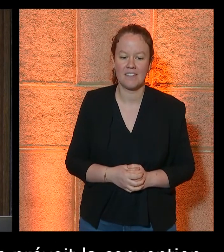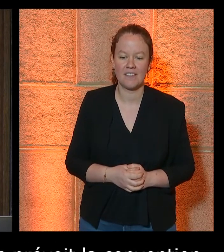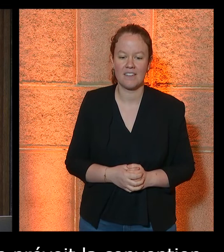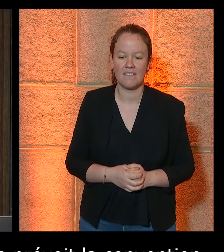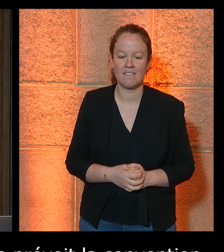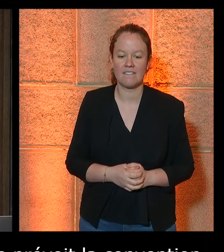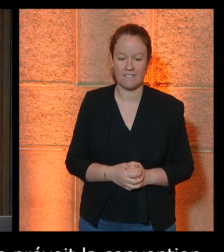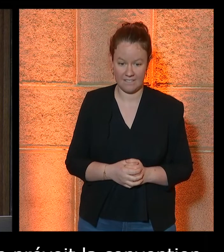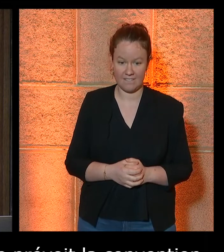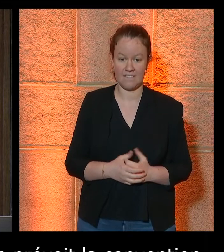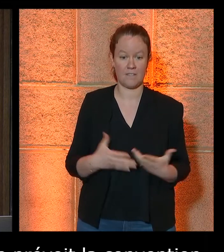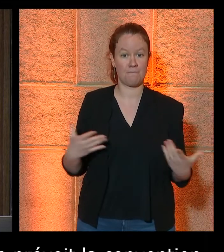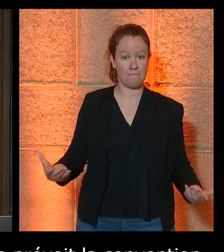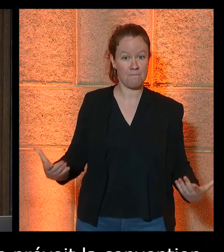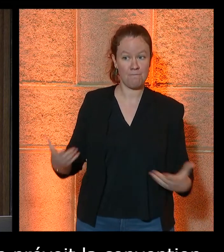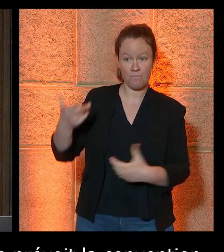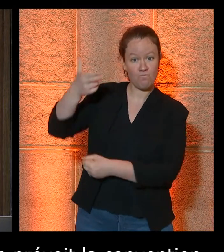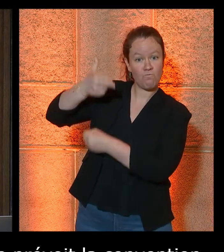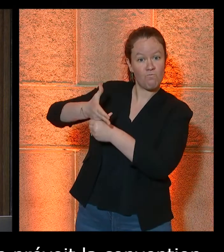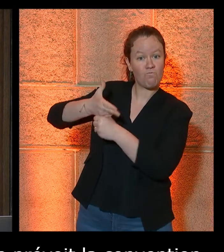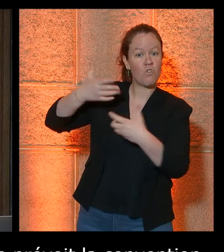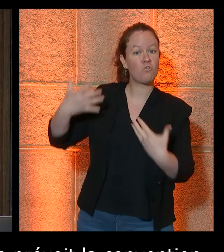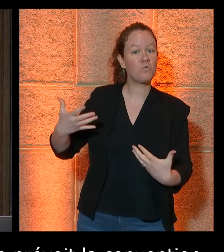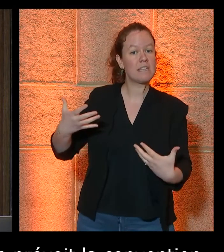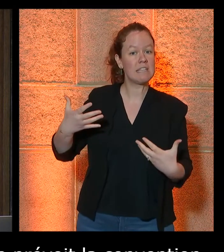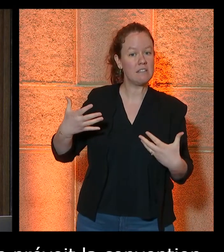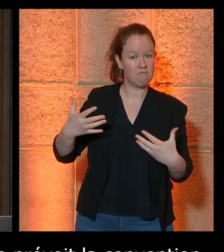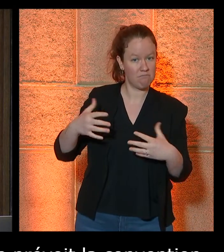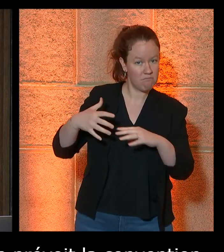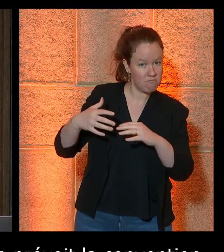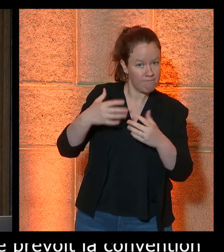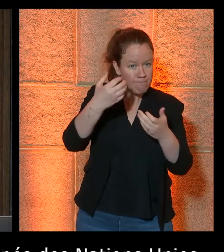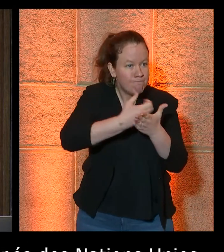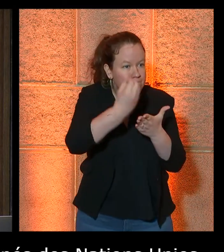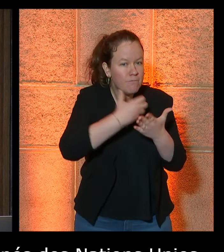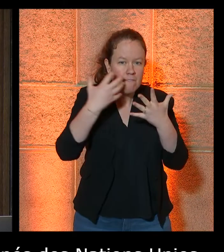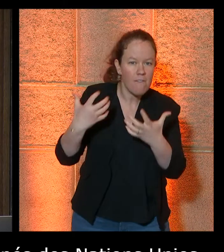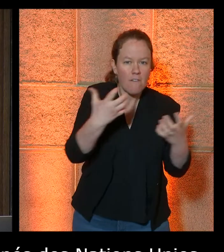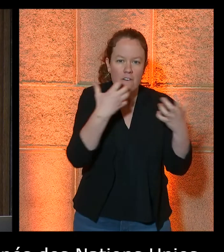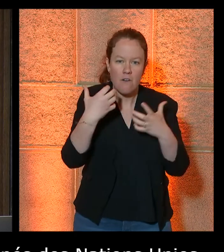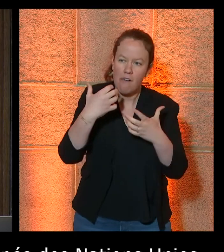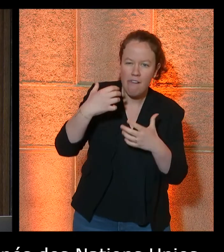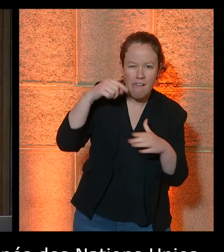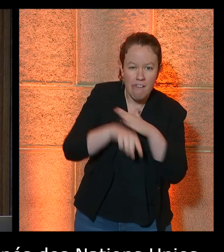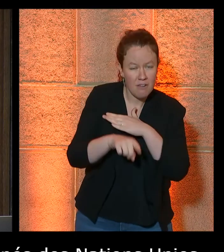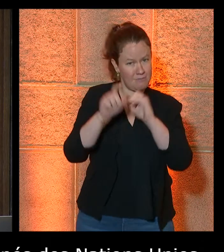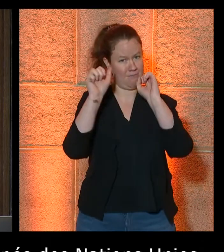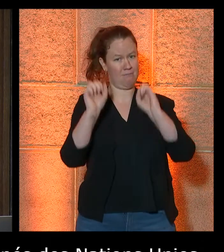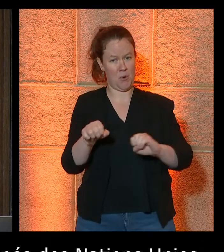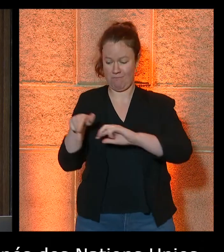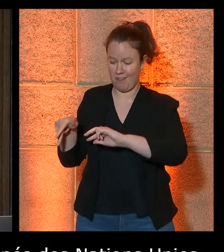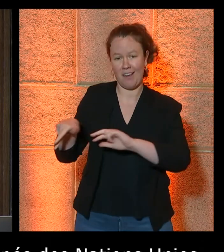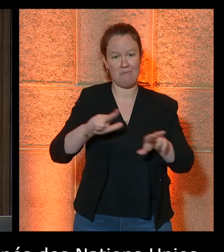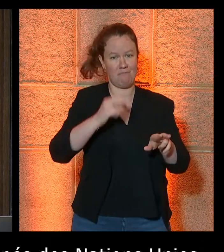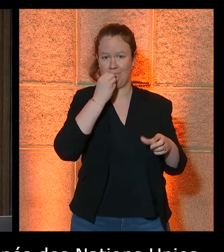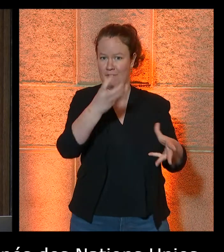la captation vidéo de l'événement d'aujourd'hui, évidemment, on pourra la consulter autant de fois que nous le souhaiterons pour